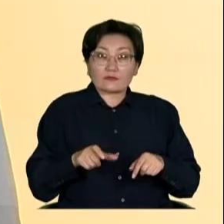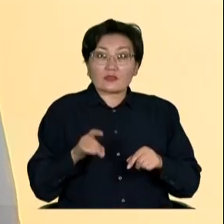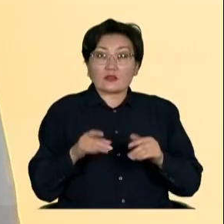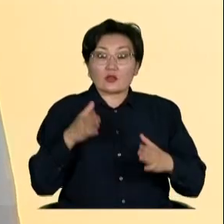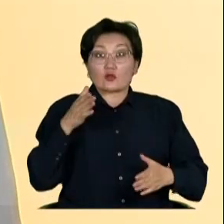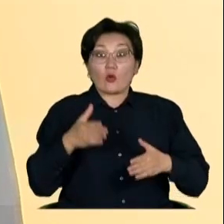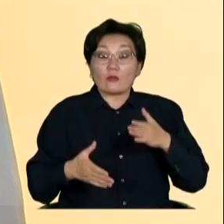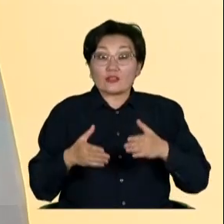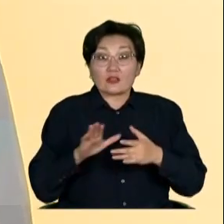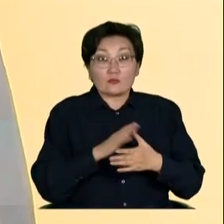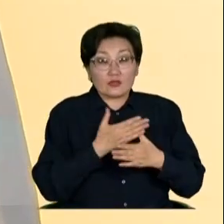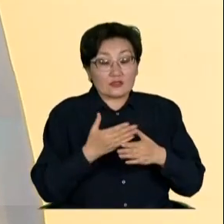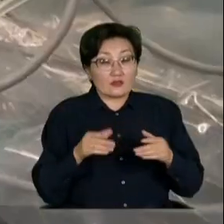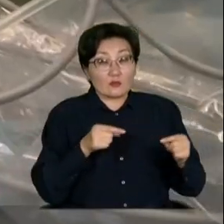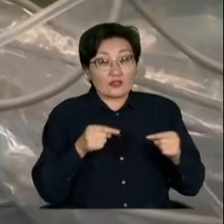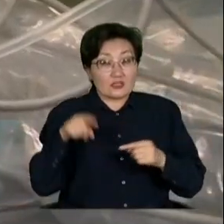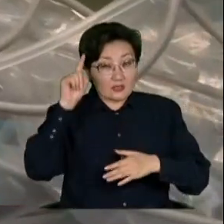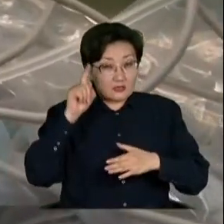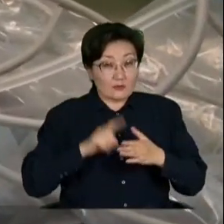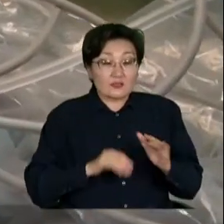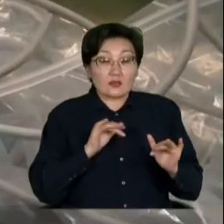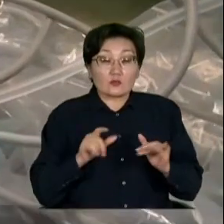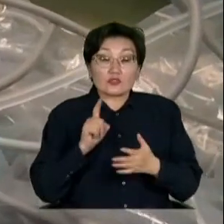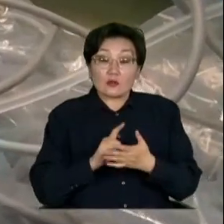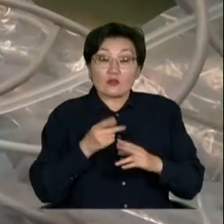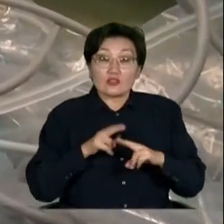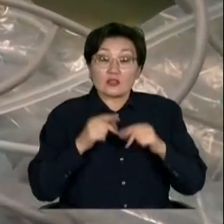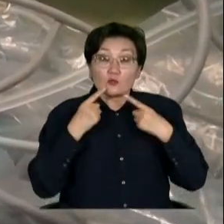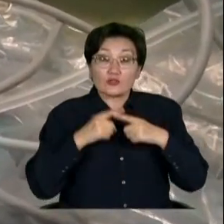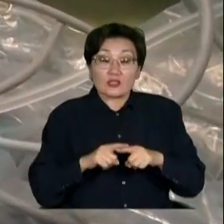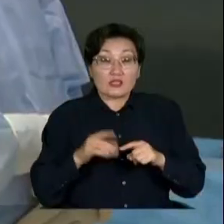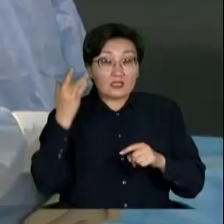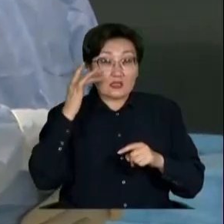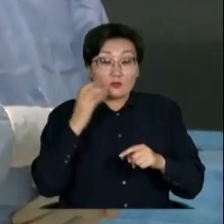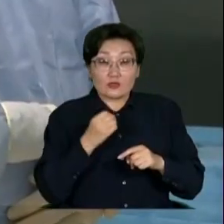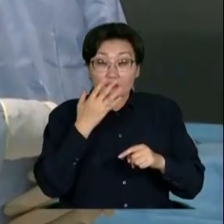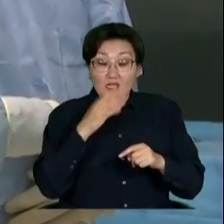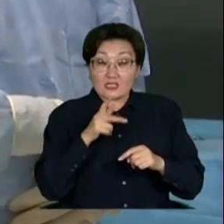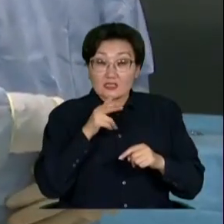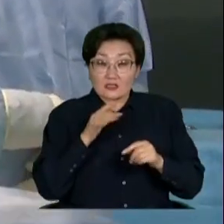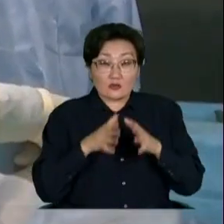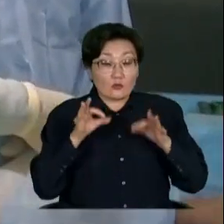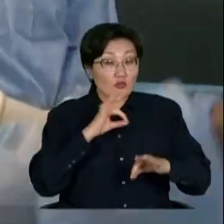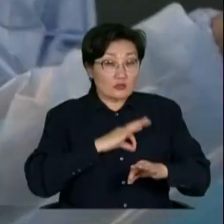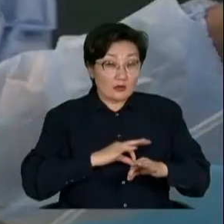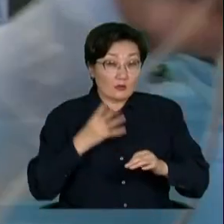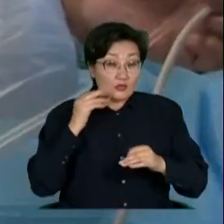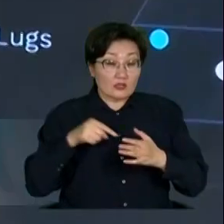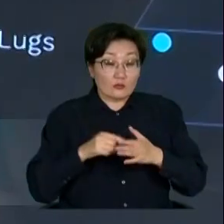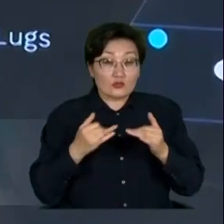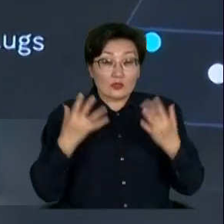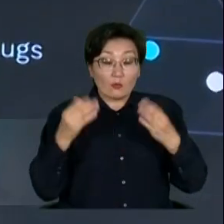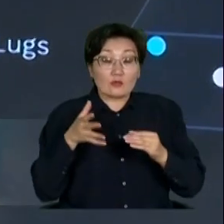роботтың арасында сенімділік болу керек. Аталған технология АҚШ, Жапония, Корея мен Қытайда кеңінен танымал. Айта кетейік, Алматыда